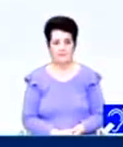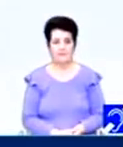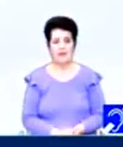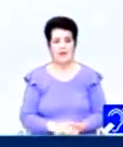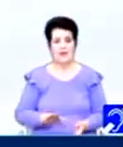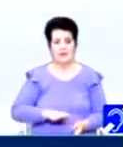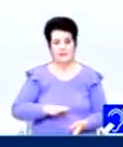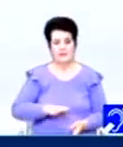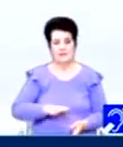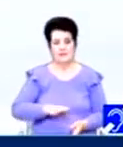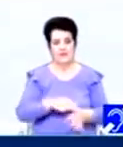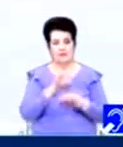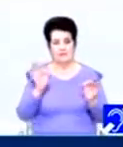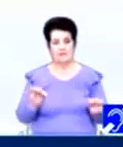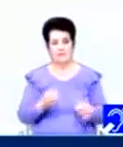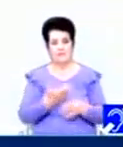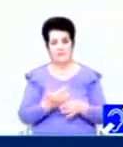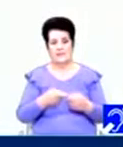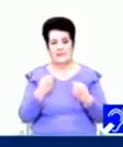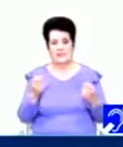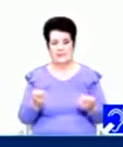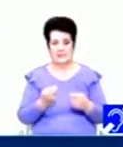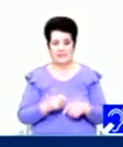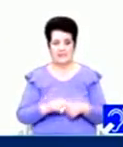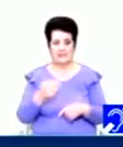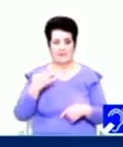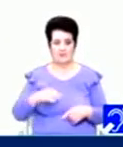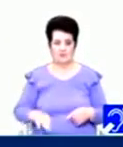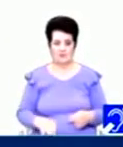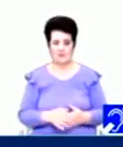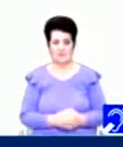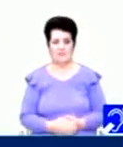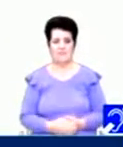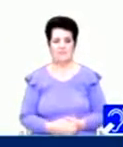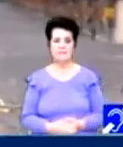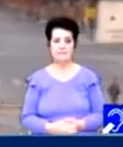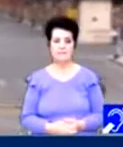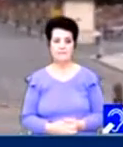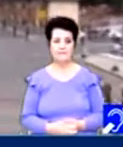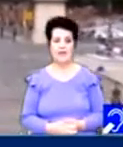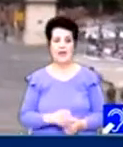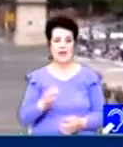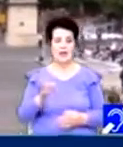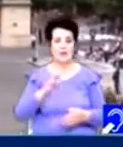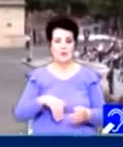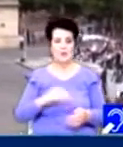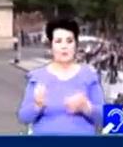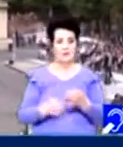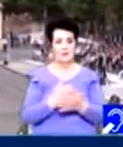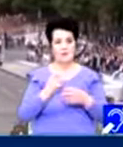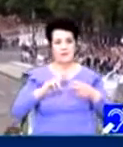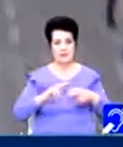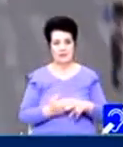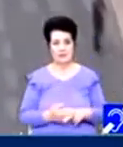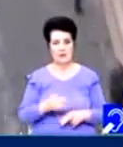Parada militară a fost deschisă de spectacolul oferit de patrulă aeriană franceză. Au urmat inovațiile în